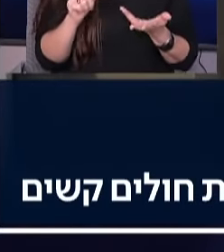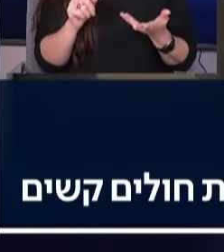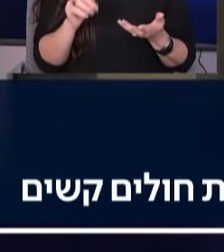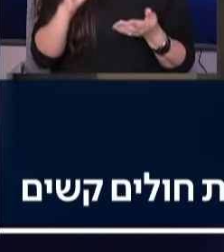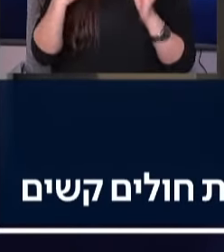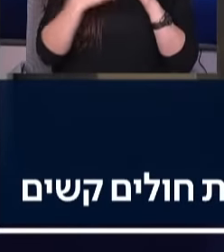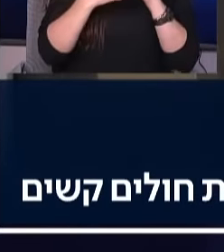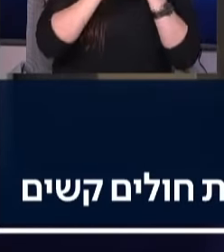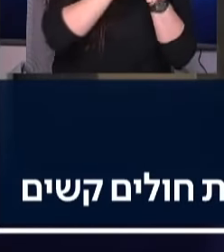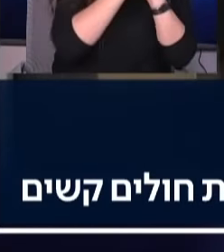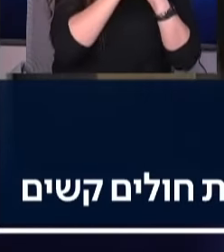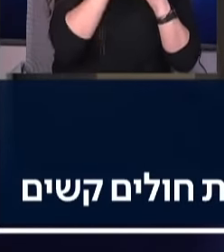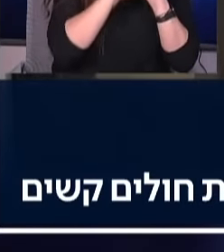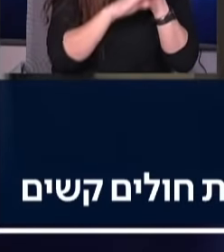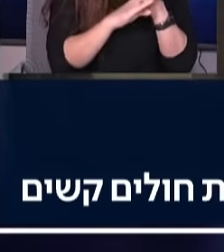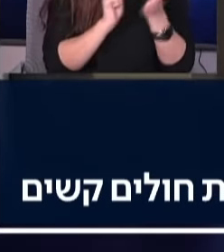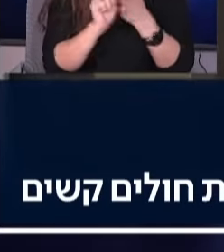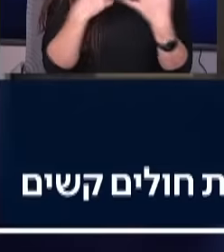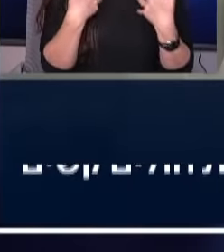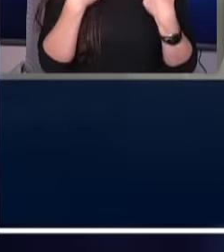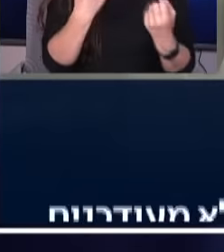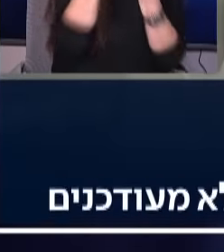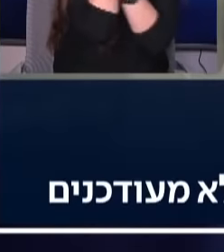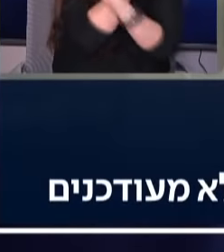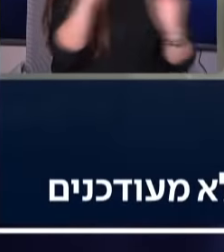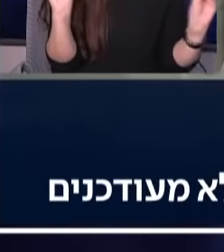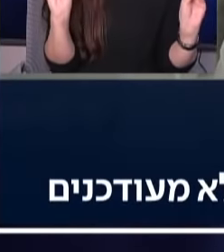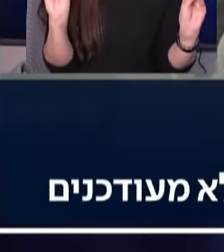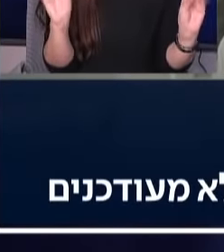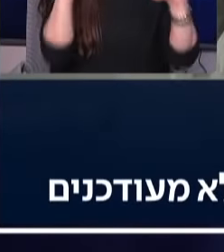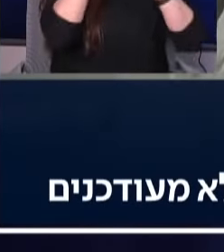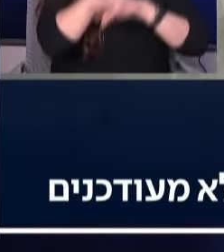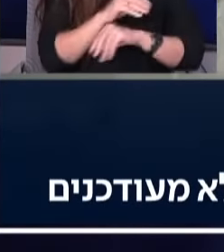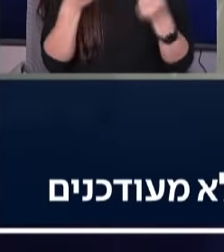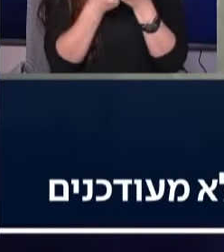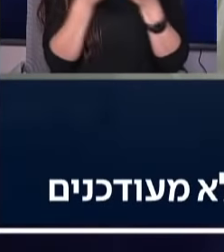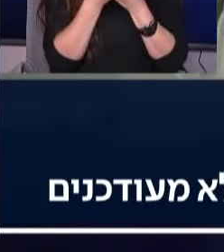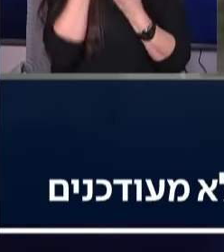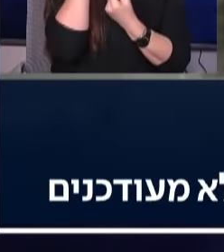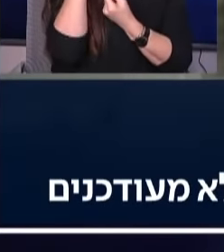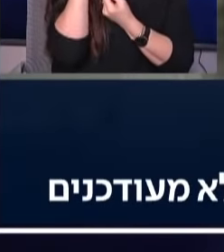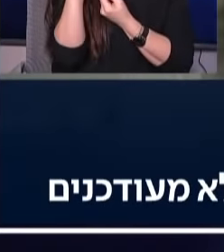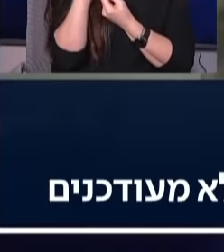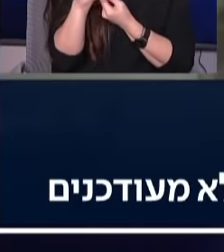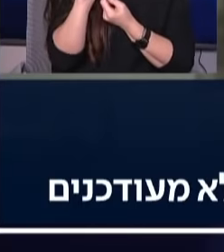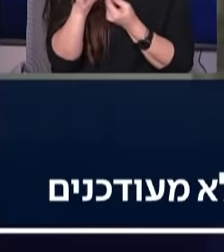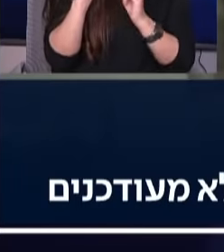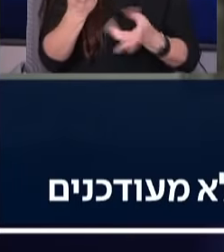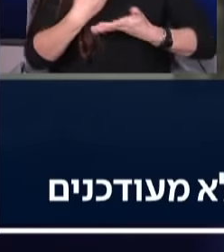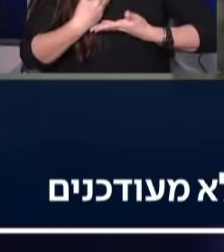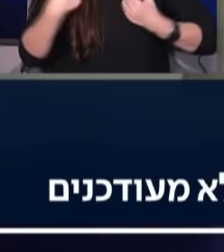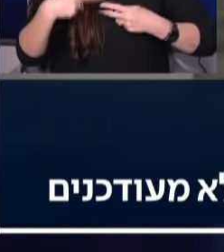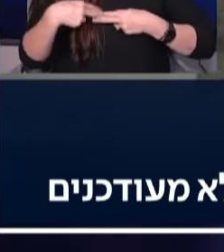במדיניות של הבדיקות, משרד הבריאות מוציא הודעה מאוד חריגה הערב לגבי מסרונים שעלולים לקבל אזרחי ישראל מחר ובימים